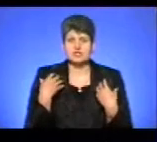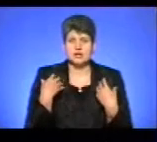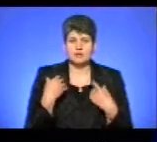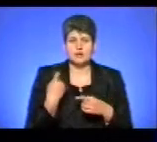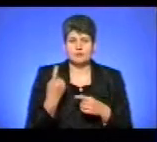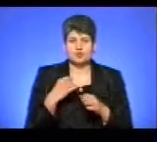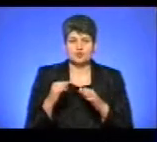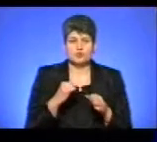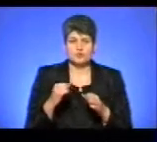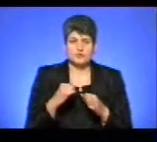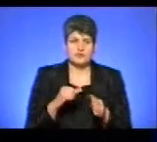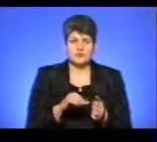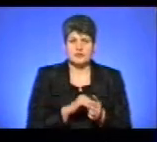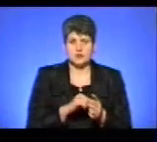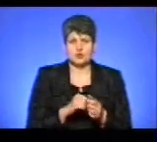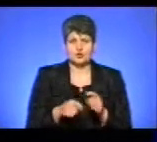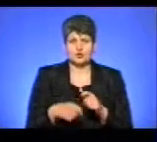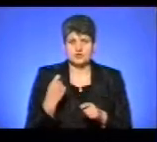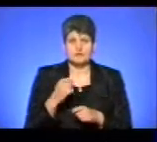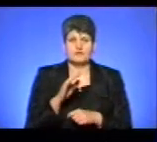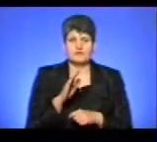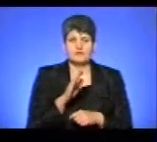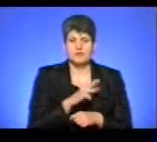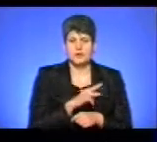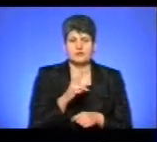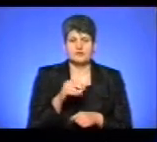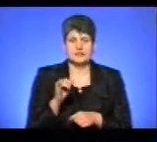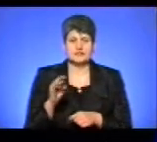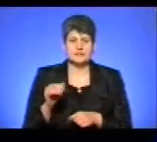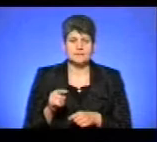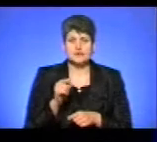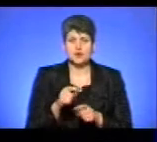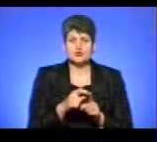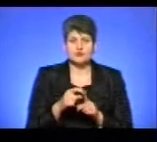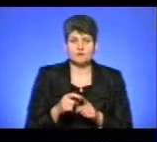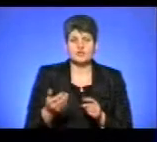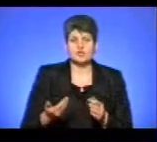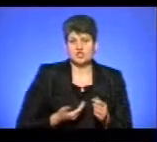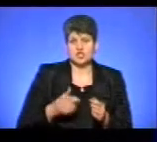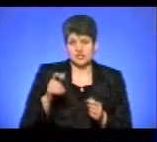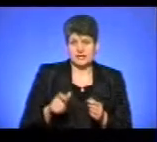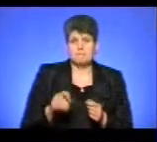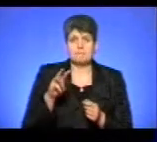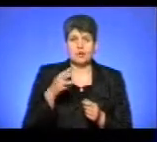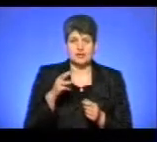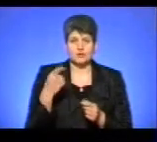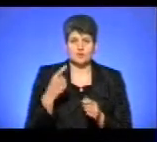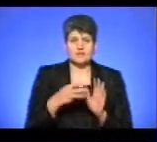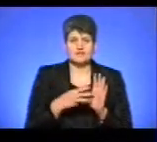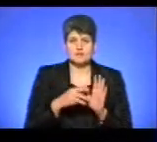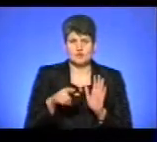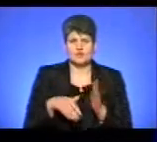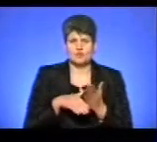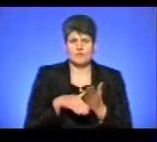протидії наркозлочинності Нацполіції Михайло Димеда. За його словами, у Тернополі житель Миколаївської області та 8 осіб, які йому